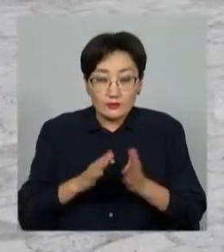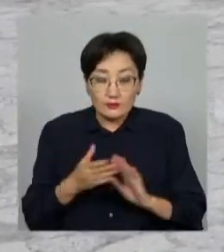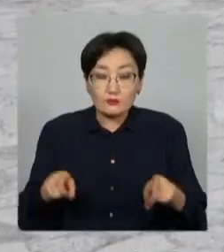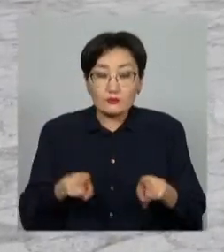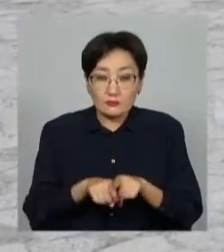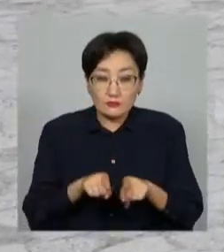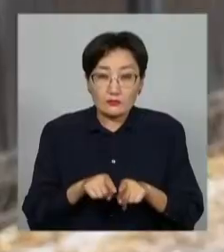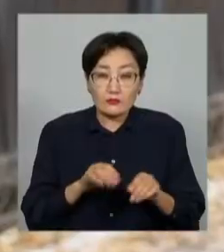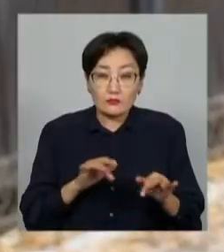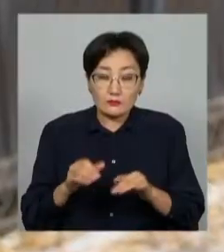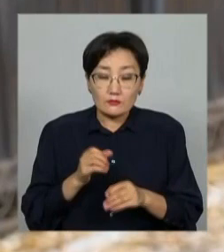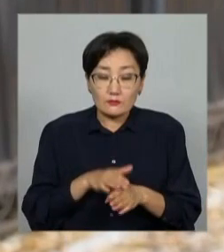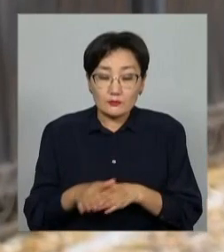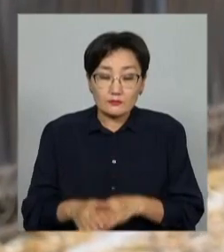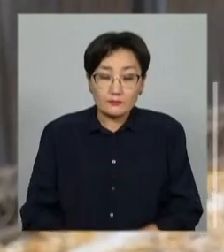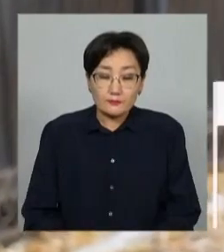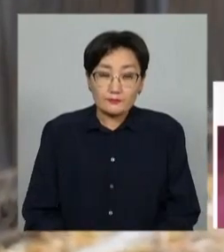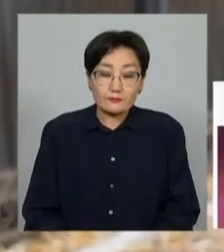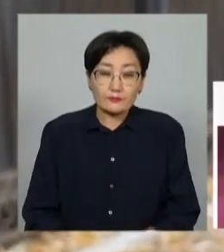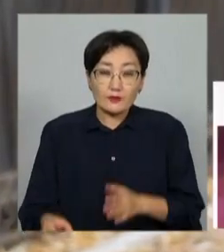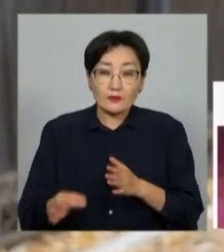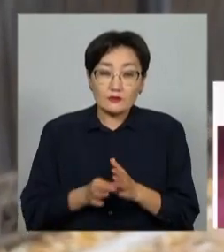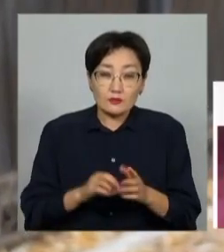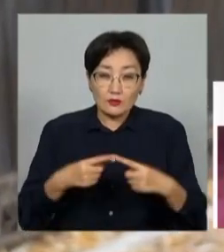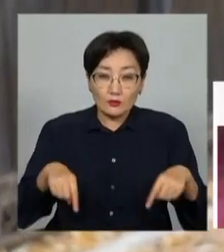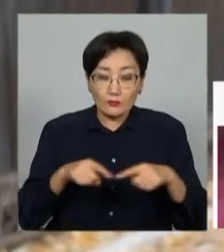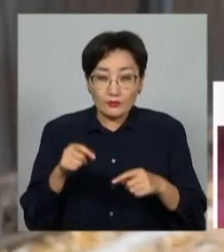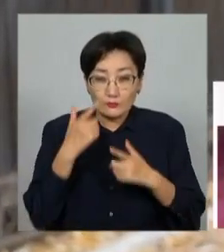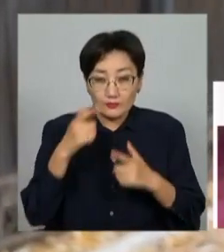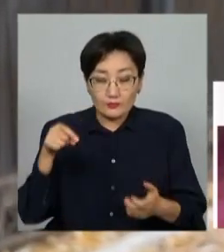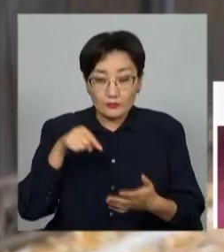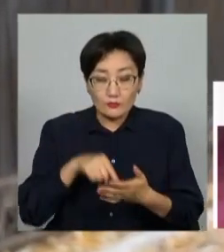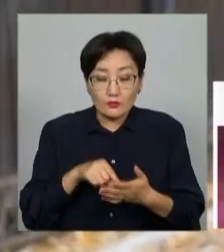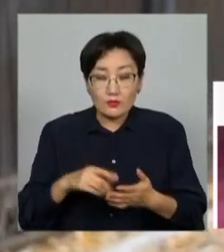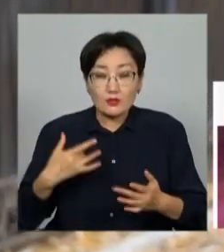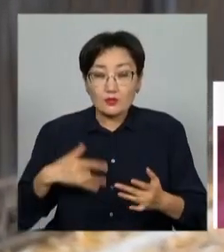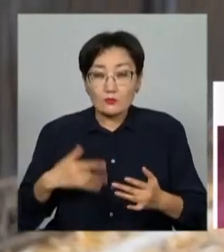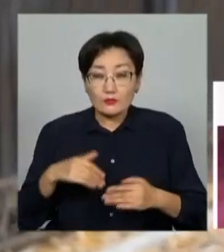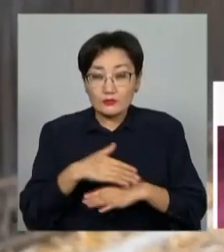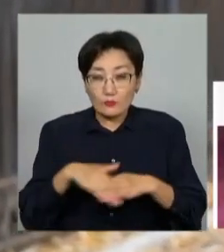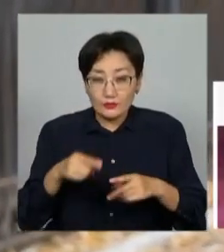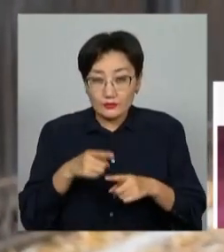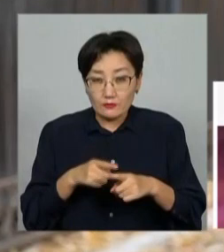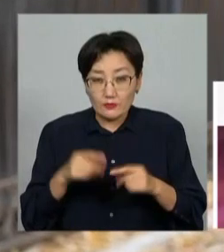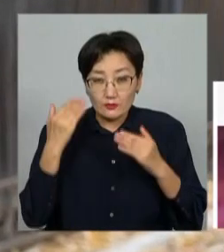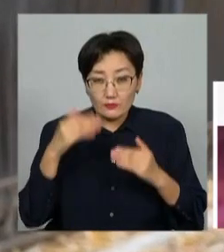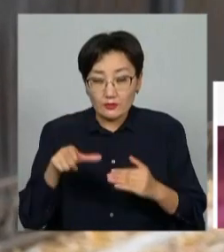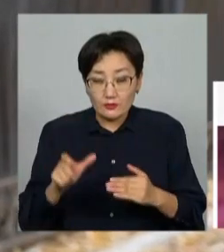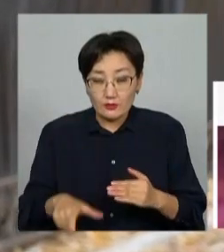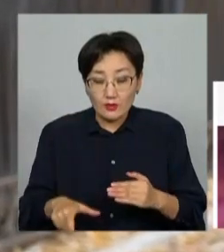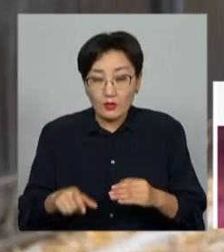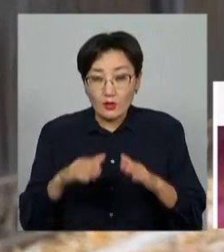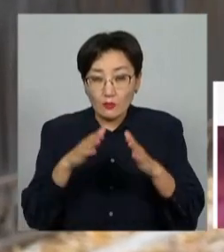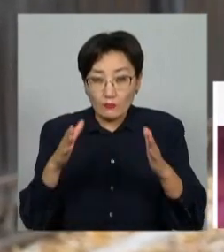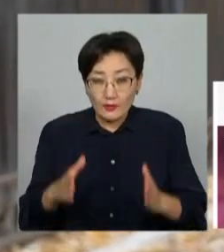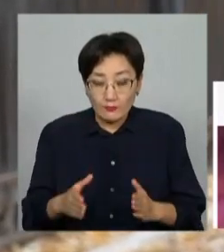алыпты. Жедел басқару орталығынан хабарлама түсті. Жабаев интернационал көшелерінің қиылысында белгісіз ер адам банкоматты